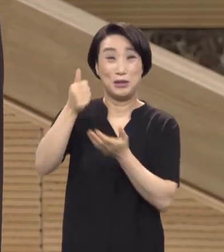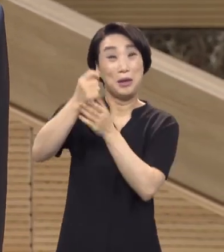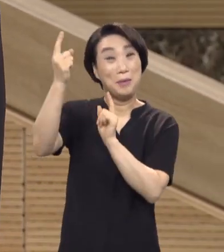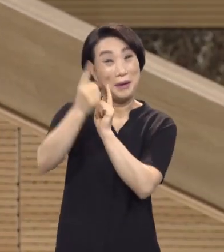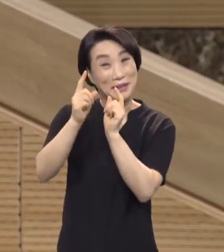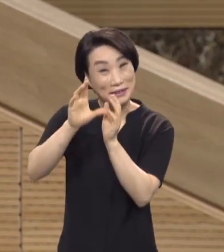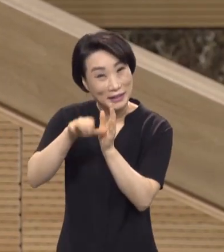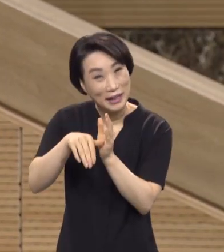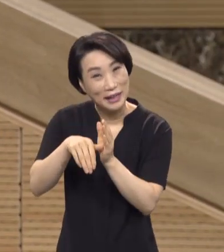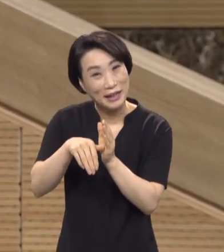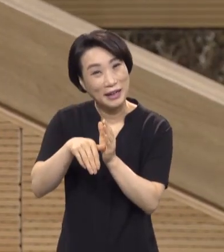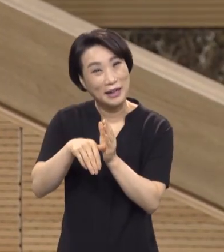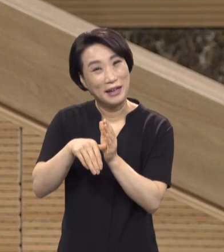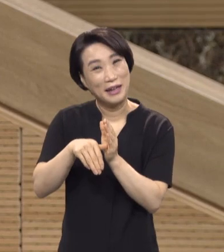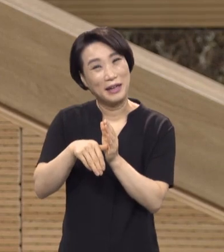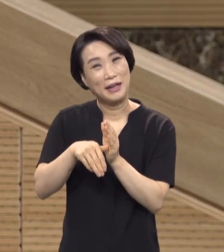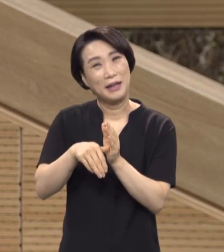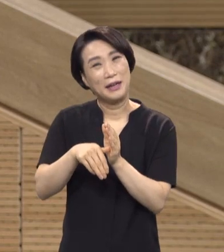때